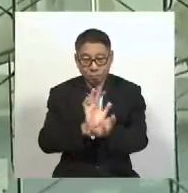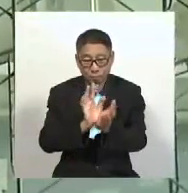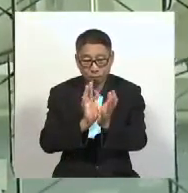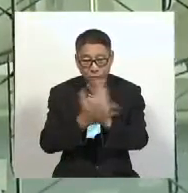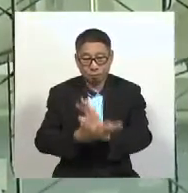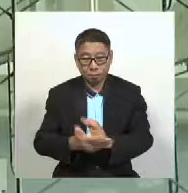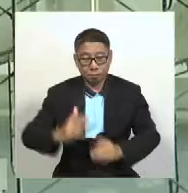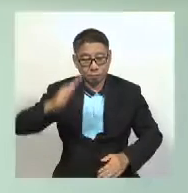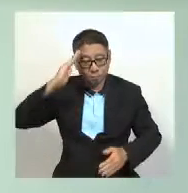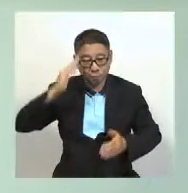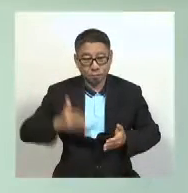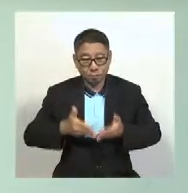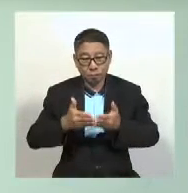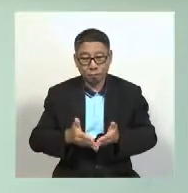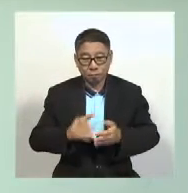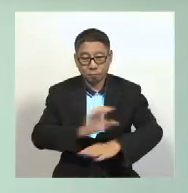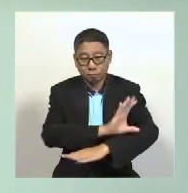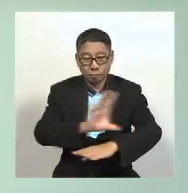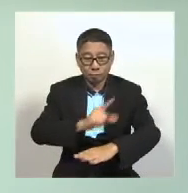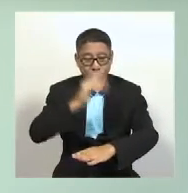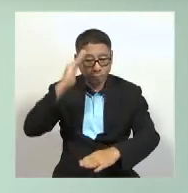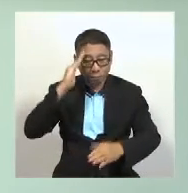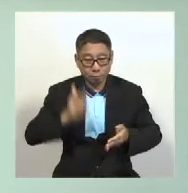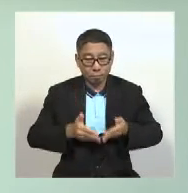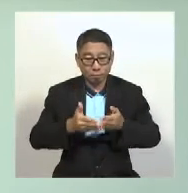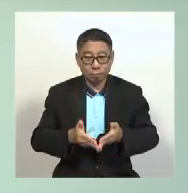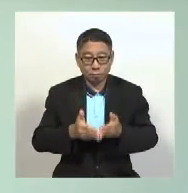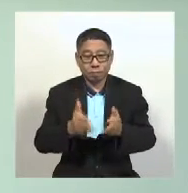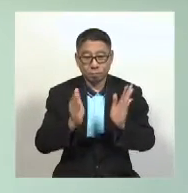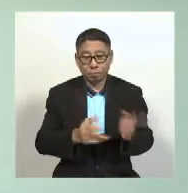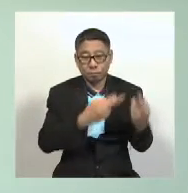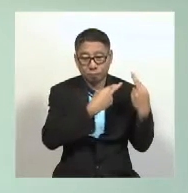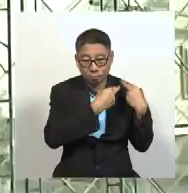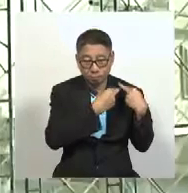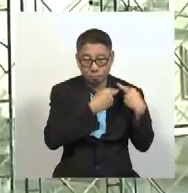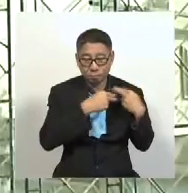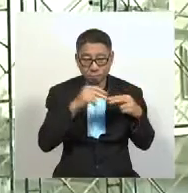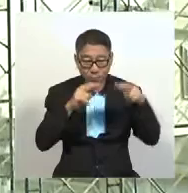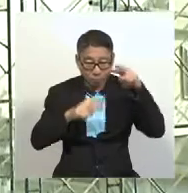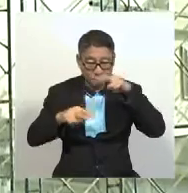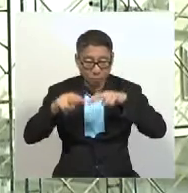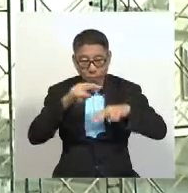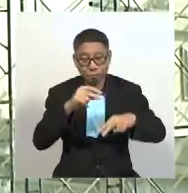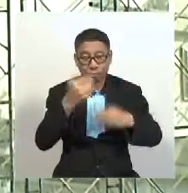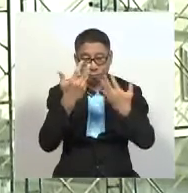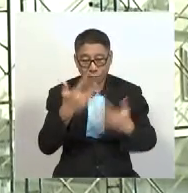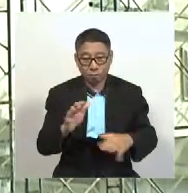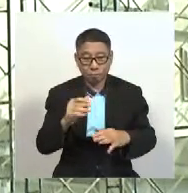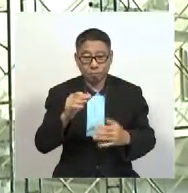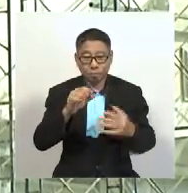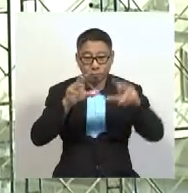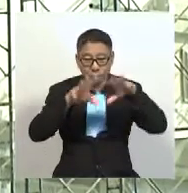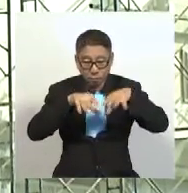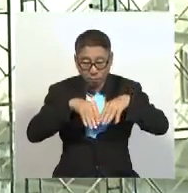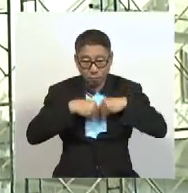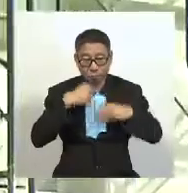หอประชุมกองทัพเรือโดยกรมช่างโยธาทหารเรือหน่วยรับผิดชอบจึงได้ทำการสำรวจและพิจารณาแล้วเห็นว่า